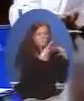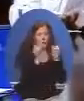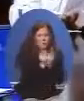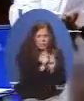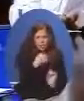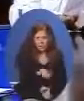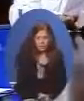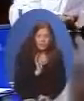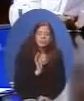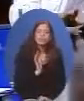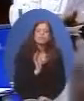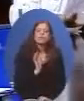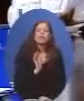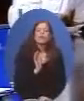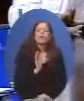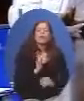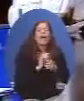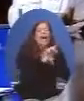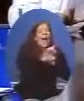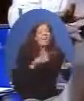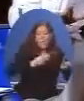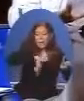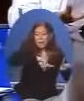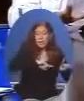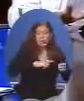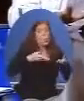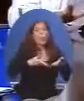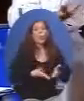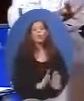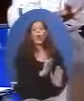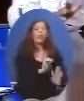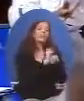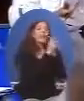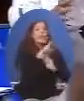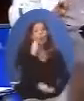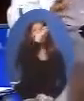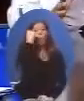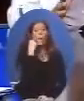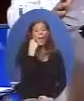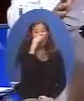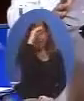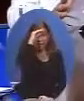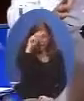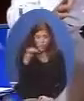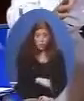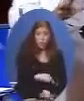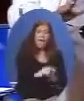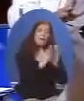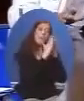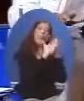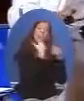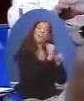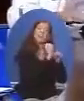כזה. או אף אחד מאיתנו לא נולד להיות הורה. אף ילד לא מגיע עם חוברת הפעלה.